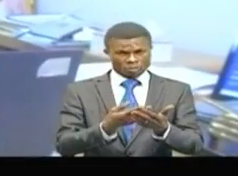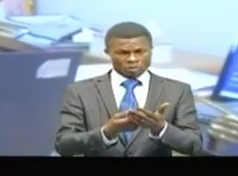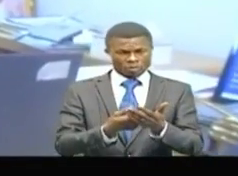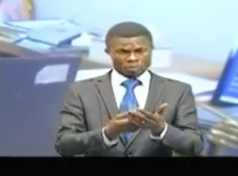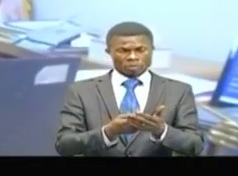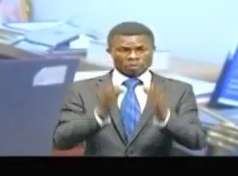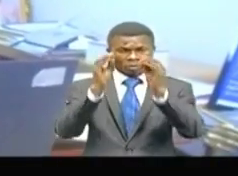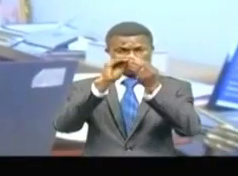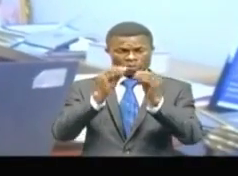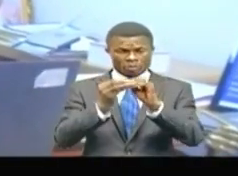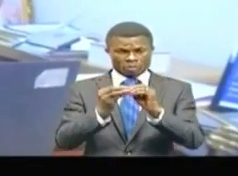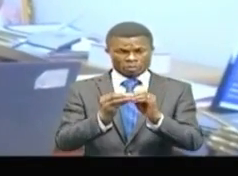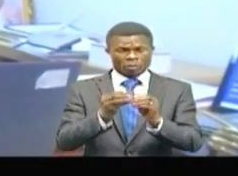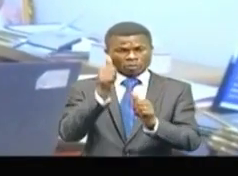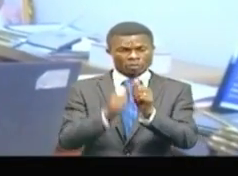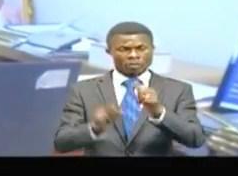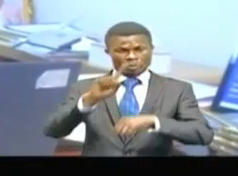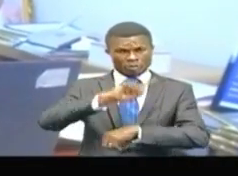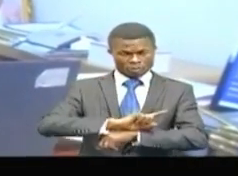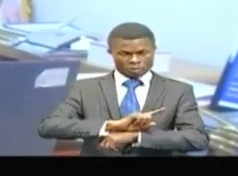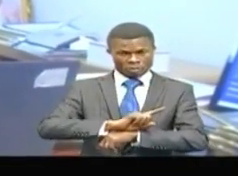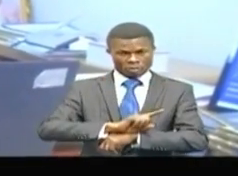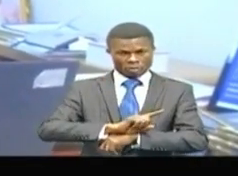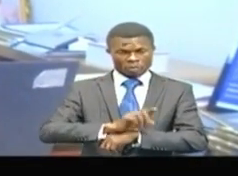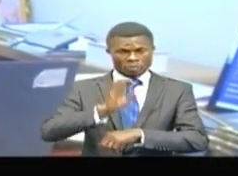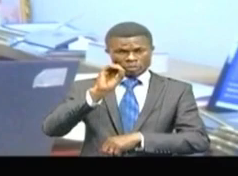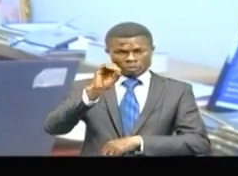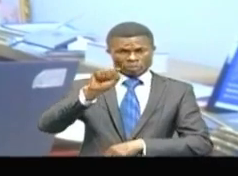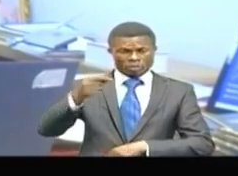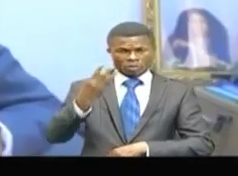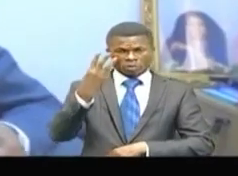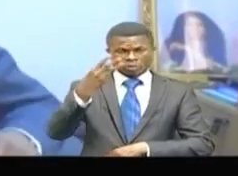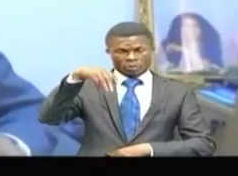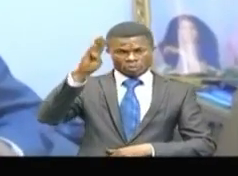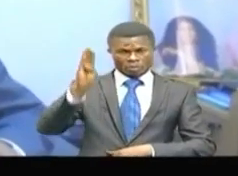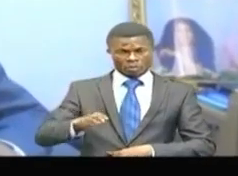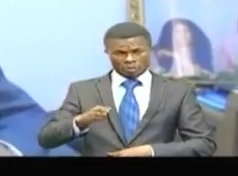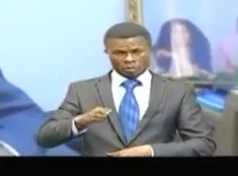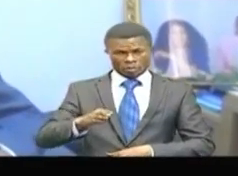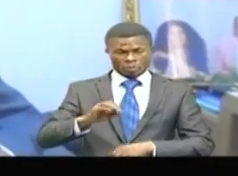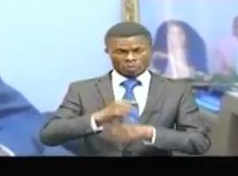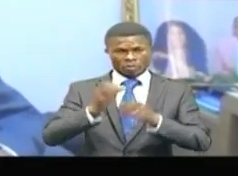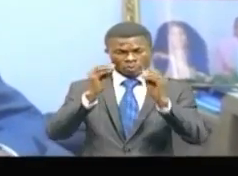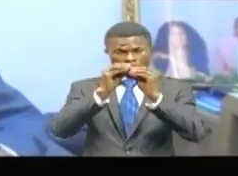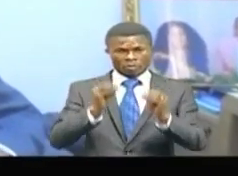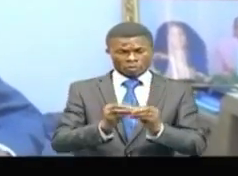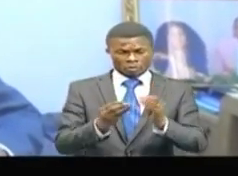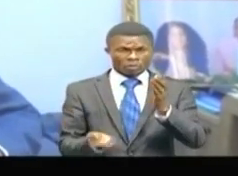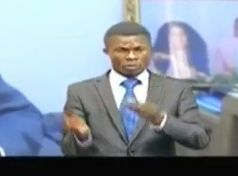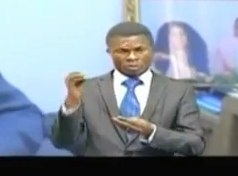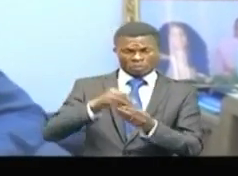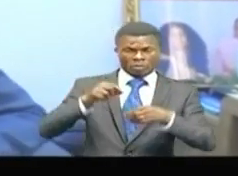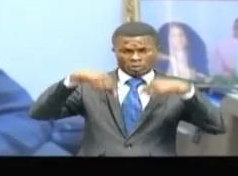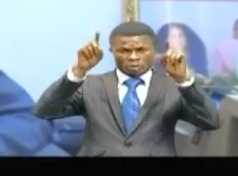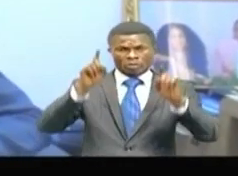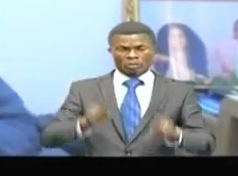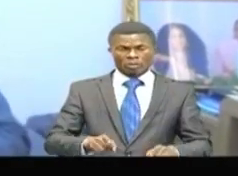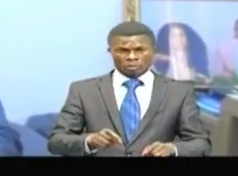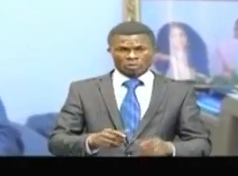taux d'inflation hebdomadaire s'est situé à 0,3%, établissant le taux en glissement annuel